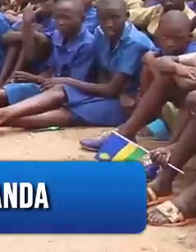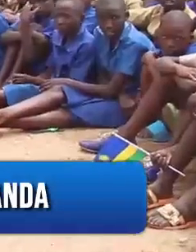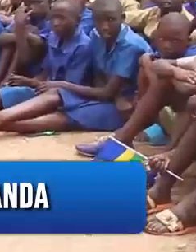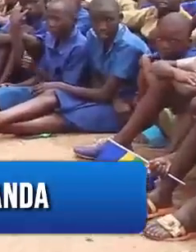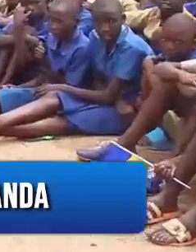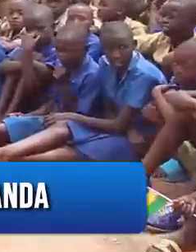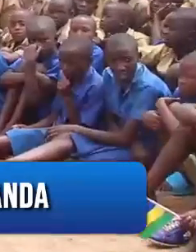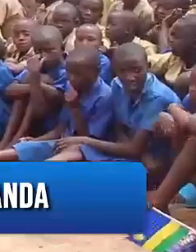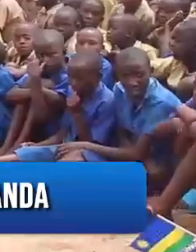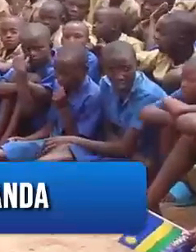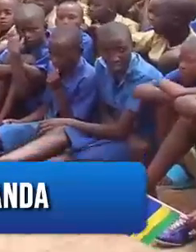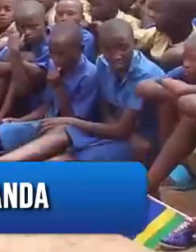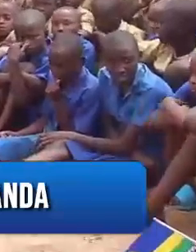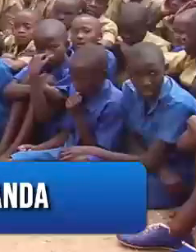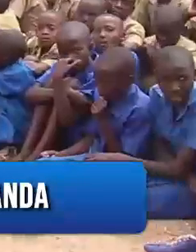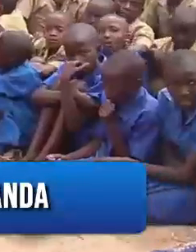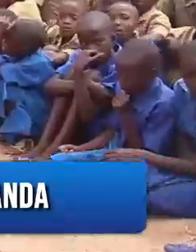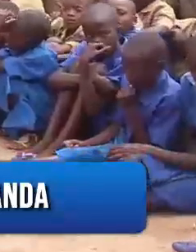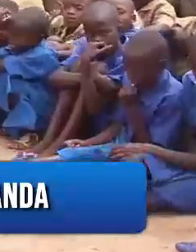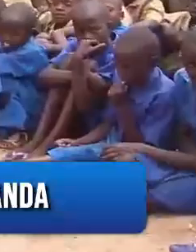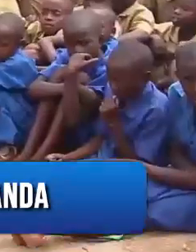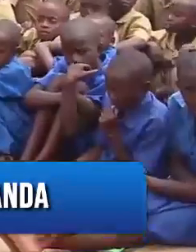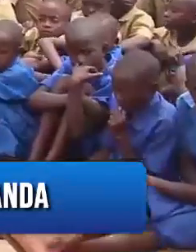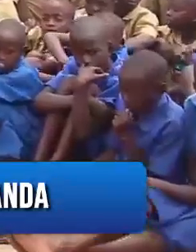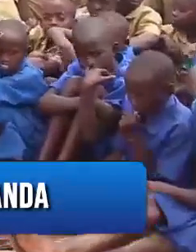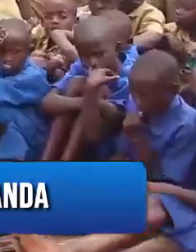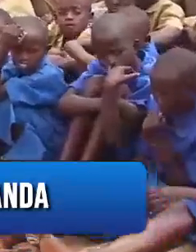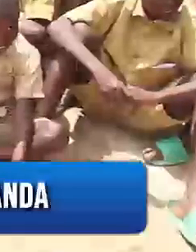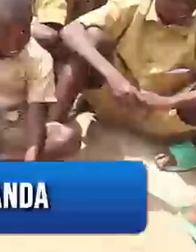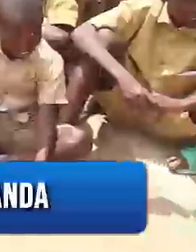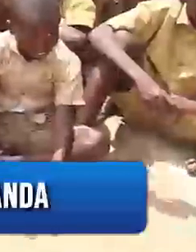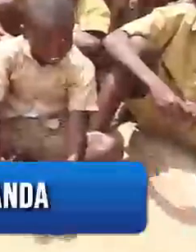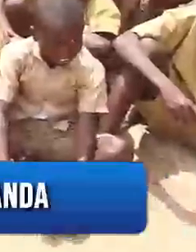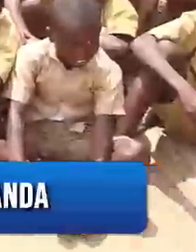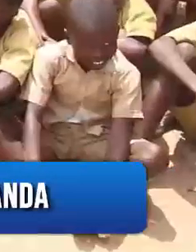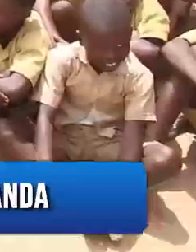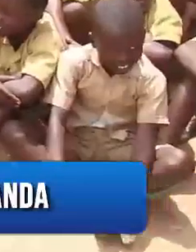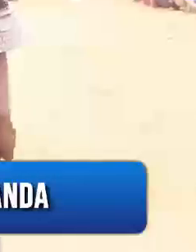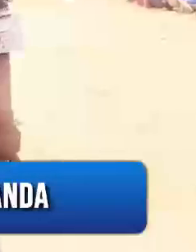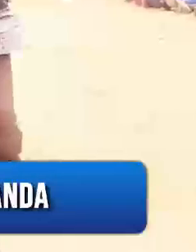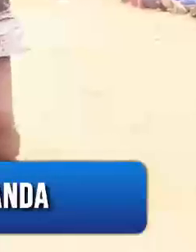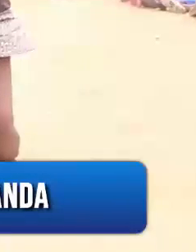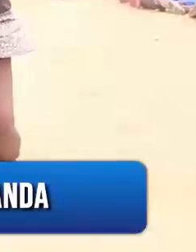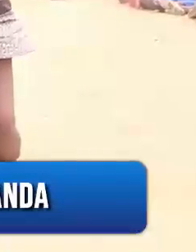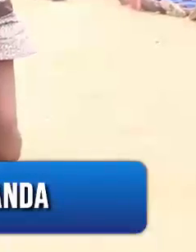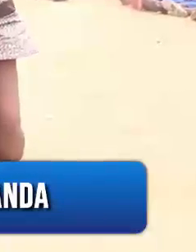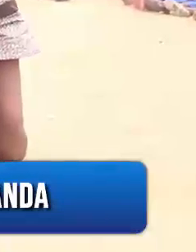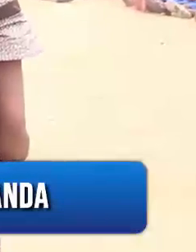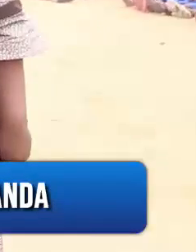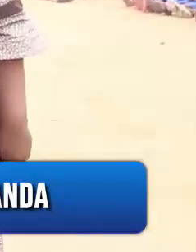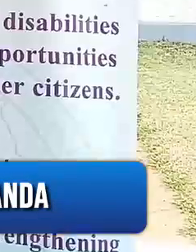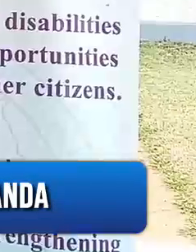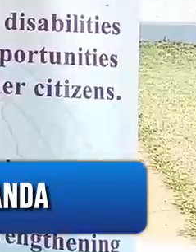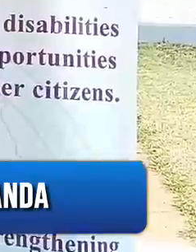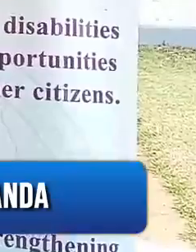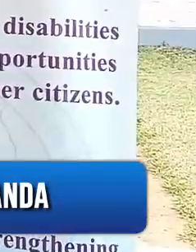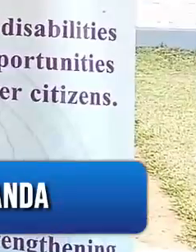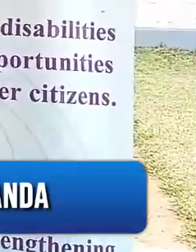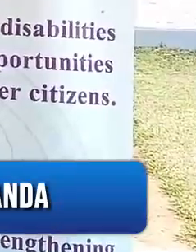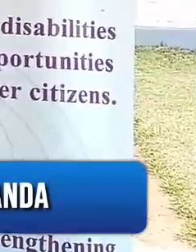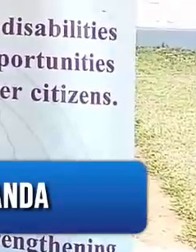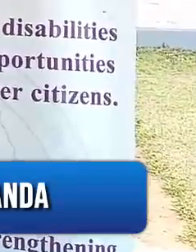TV, akaba yatangaje ko iyi gahunda igamije guhwitura bamwe mu bateshwa ku nshingano zo kwita ku bana bafite ubumuga by'umwihariko mu burezi.